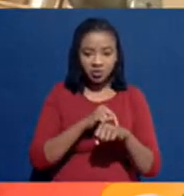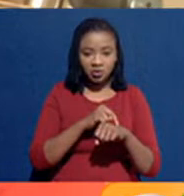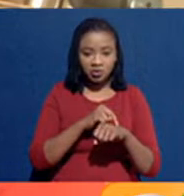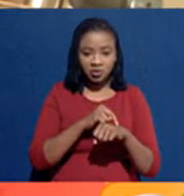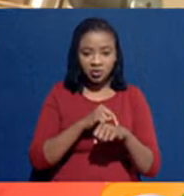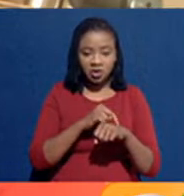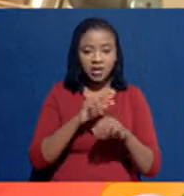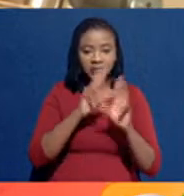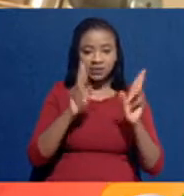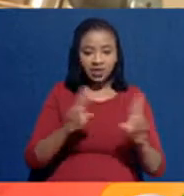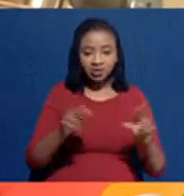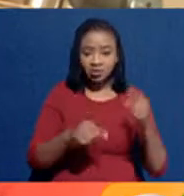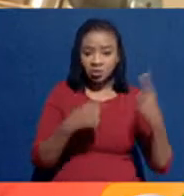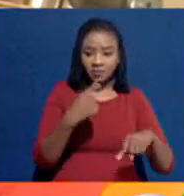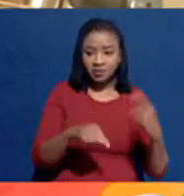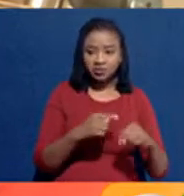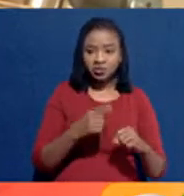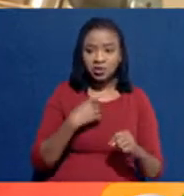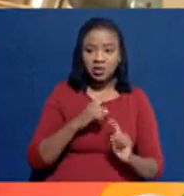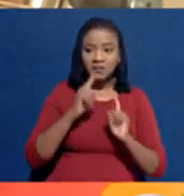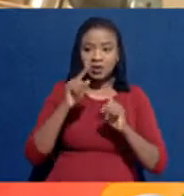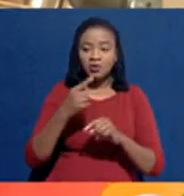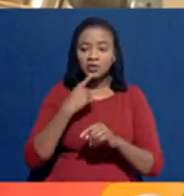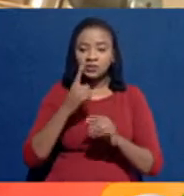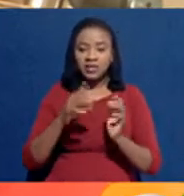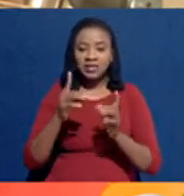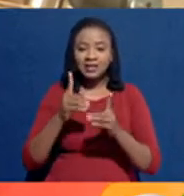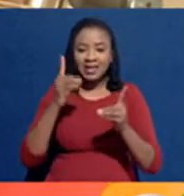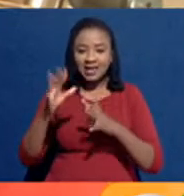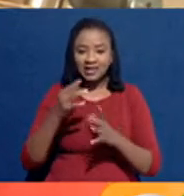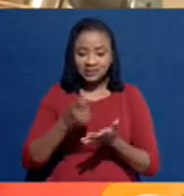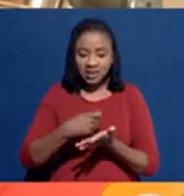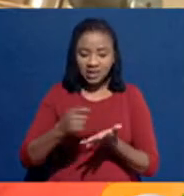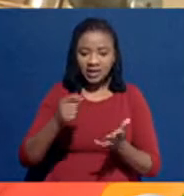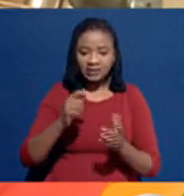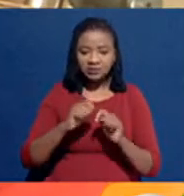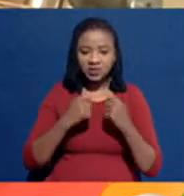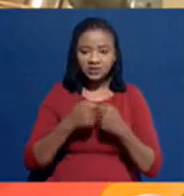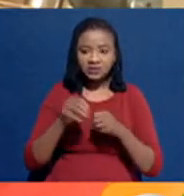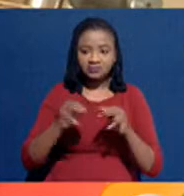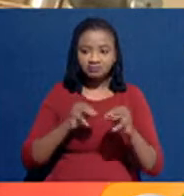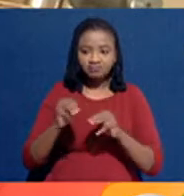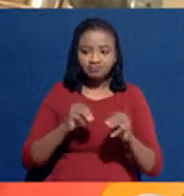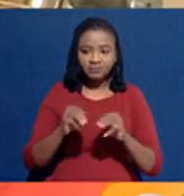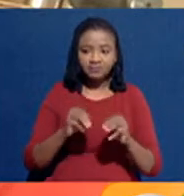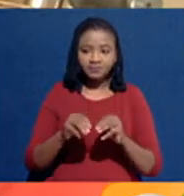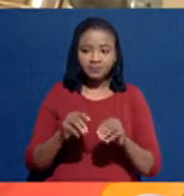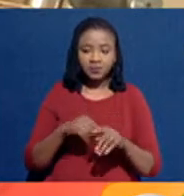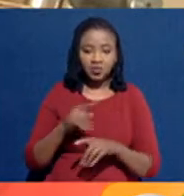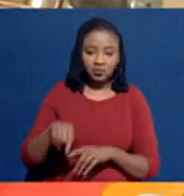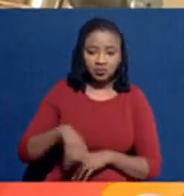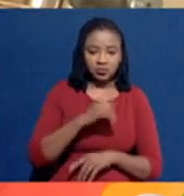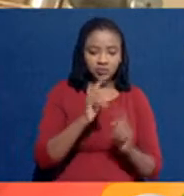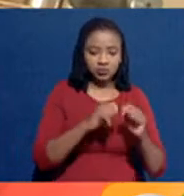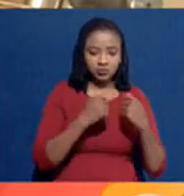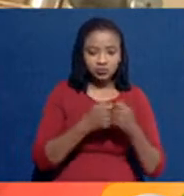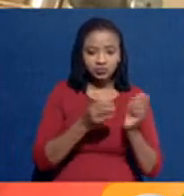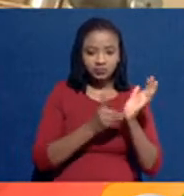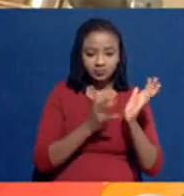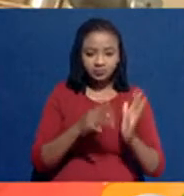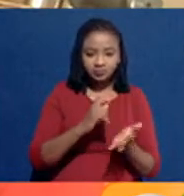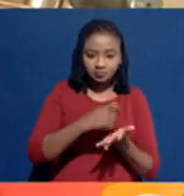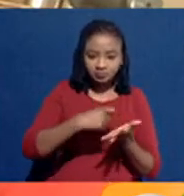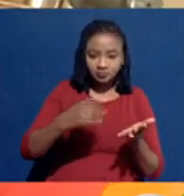ma directors wanakuambia enda kwa team manager kuandikie barua ama kuenda kwa fees team doctor wenyu akuandikie